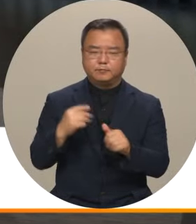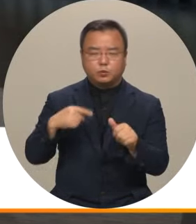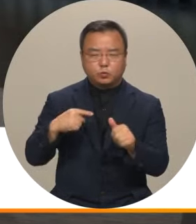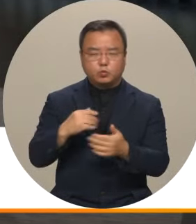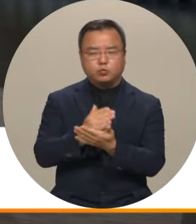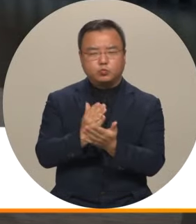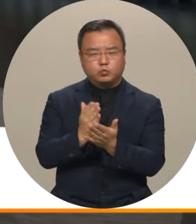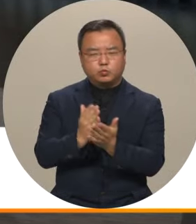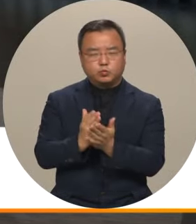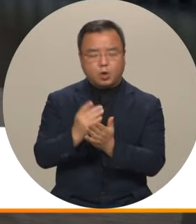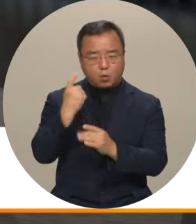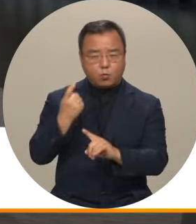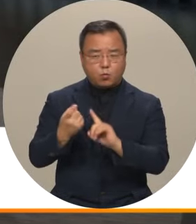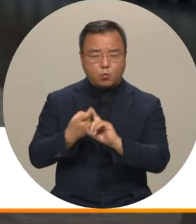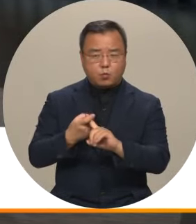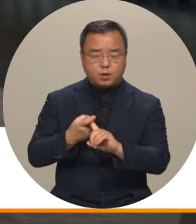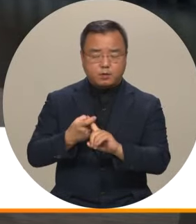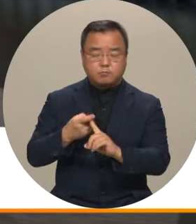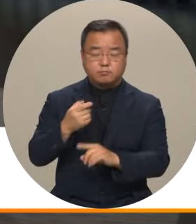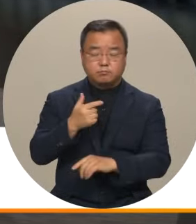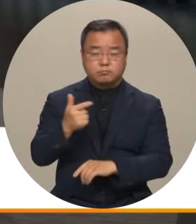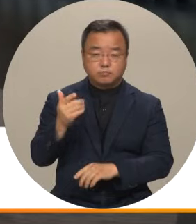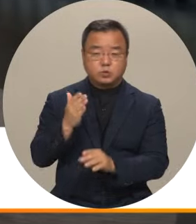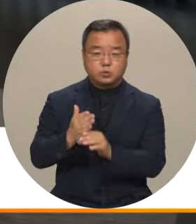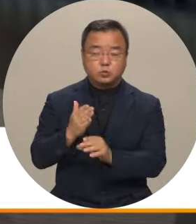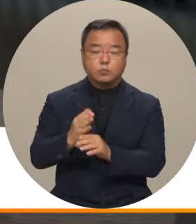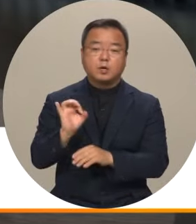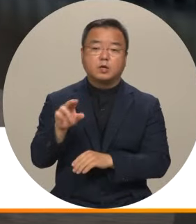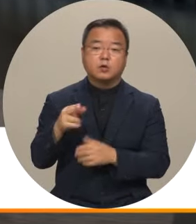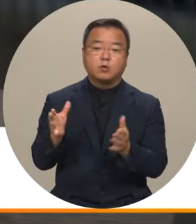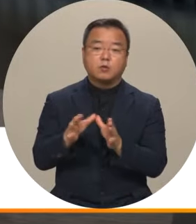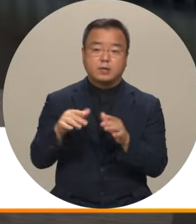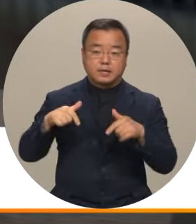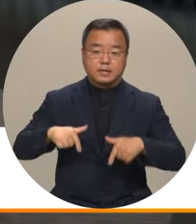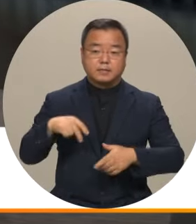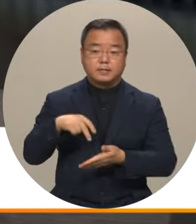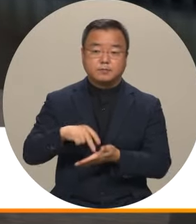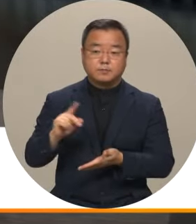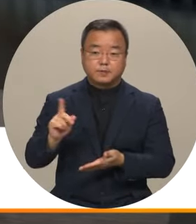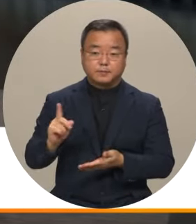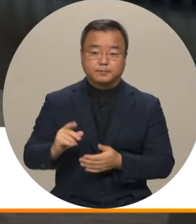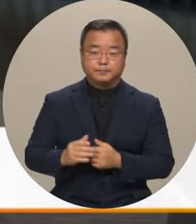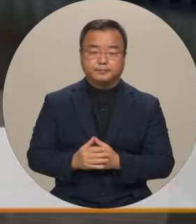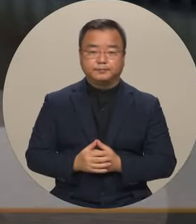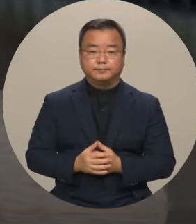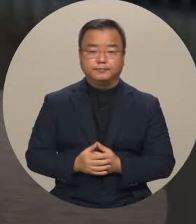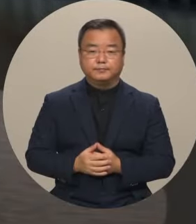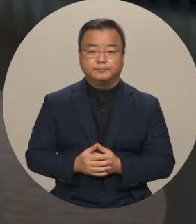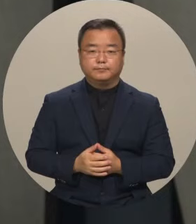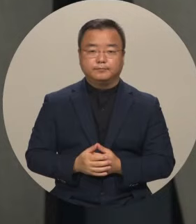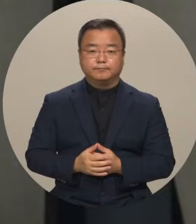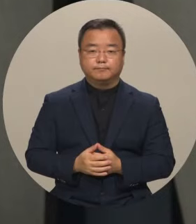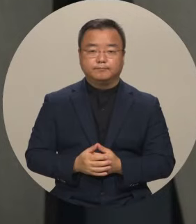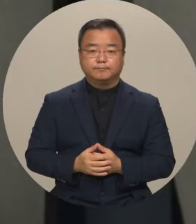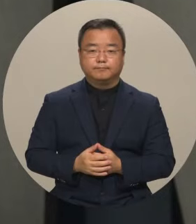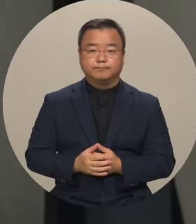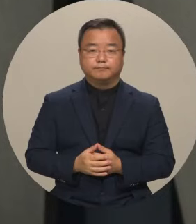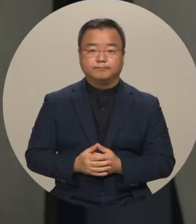뜨거운 현안이 많은데 여당 간사로서 주로 어떤 점을 살펴보실 예정이신지 예 어 뭐 1년